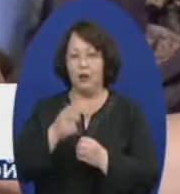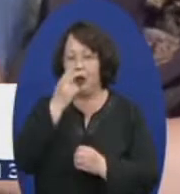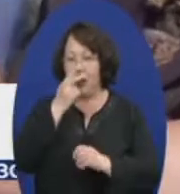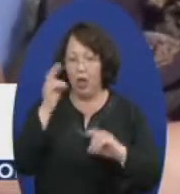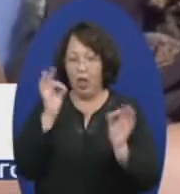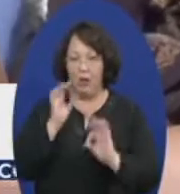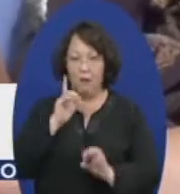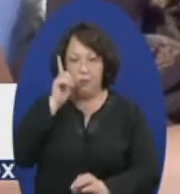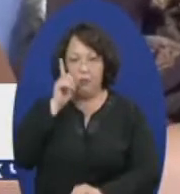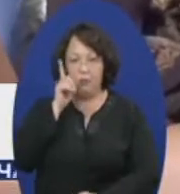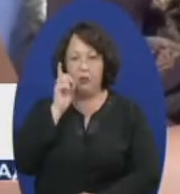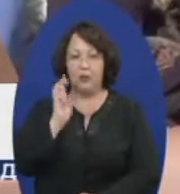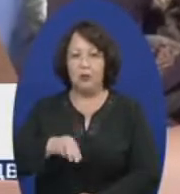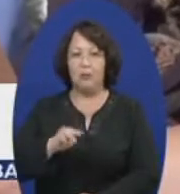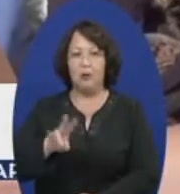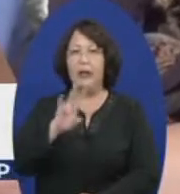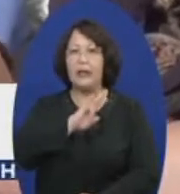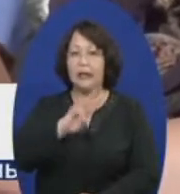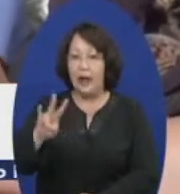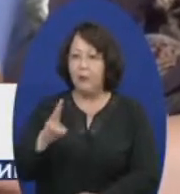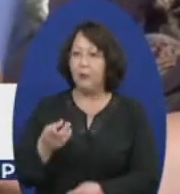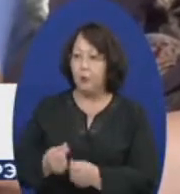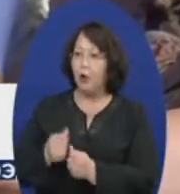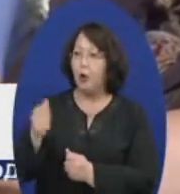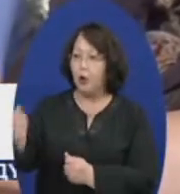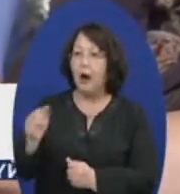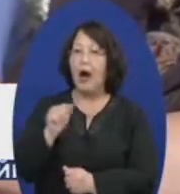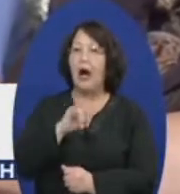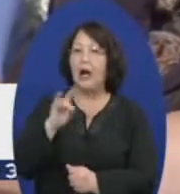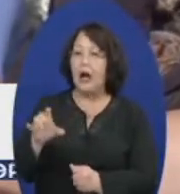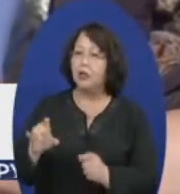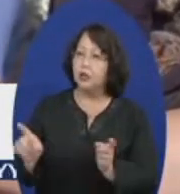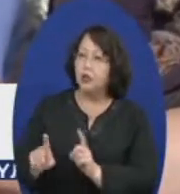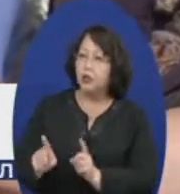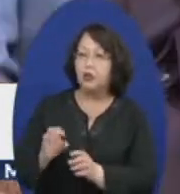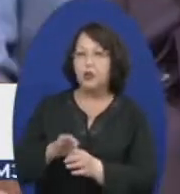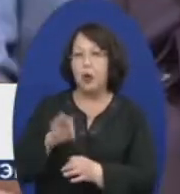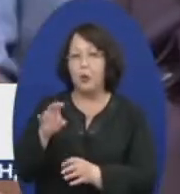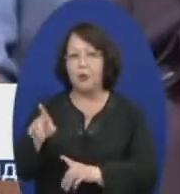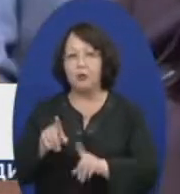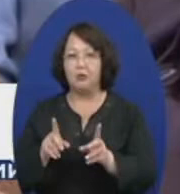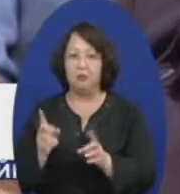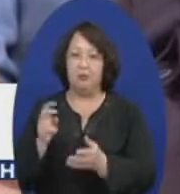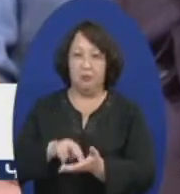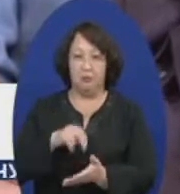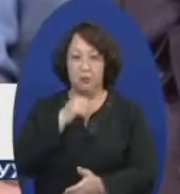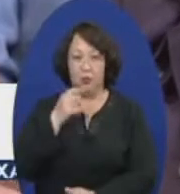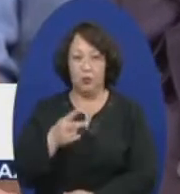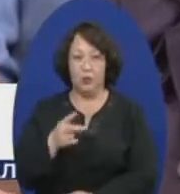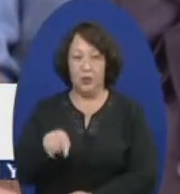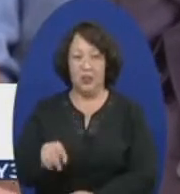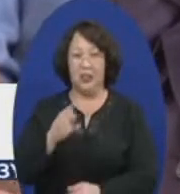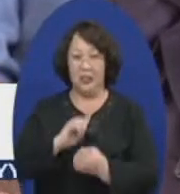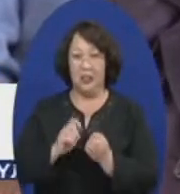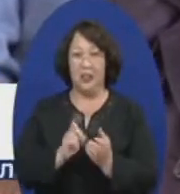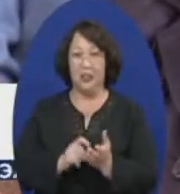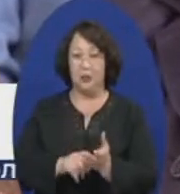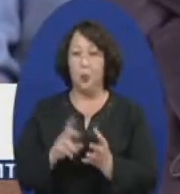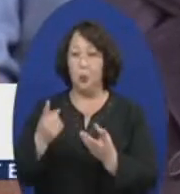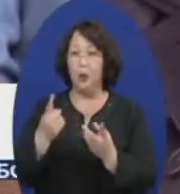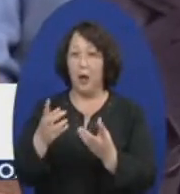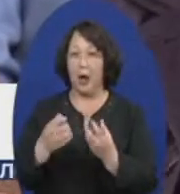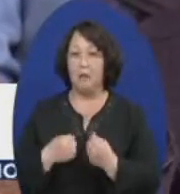одоо хардлах сэлгийн үед чинь намдны хитэн цаа зөвчөн тэгэл тэрний хараас ороод ирж байгаа юм биш үү гэж хардаад байж та. Би энүүнийг бол авах шаардлага байгаа юм уу? Юу